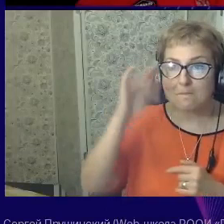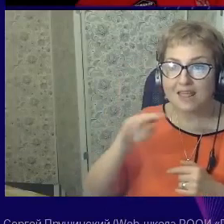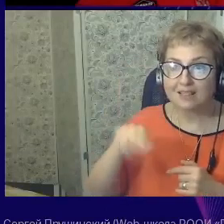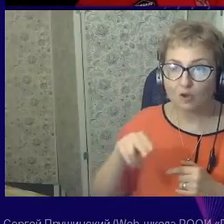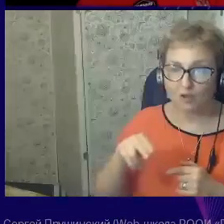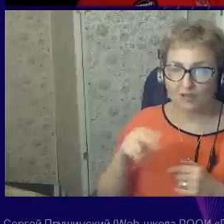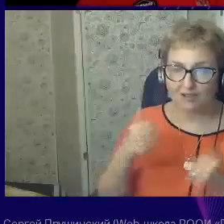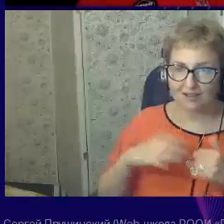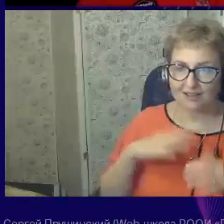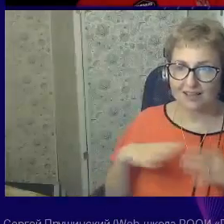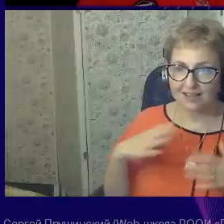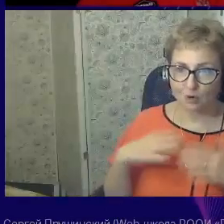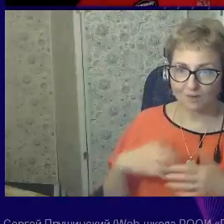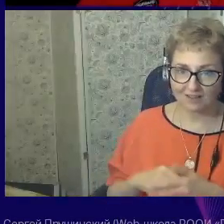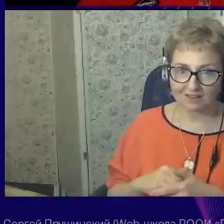тренировок.